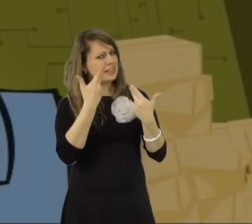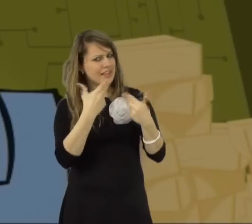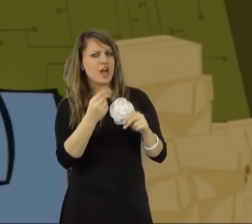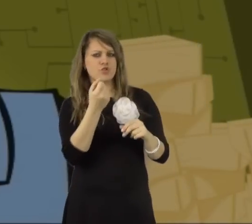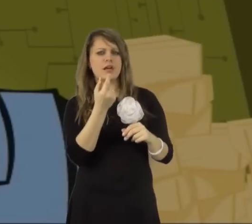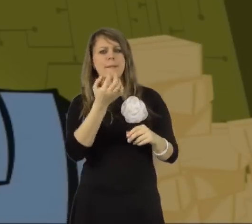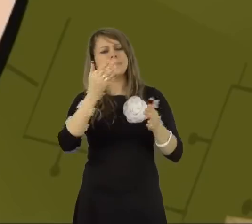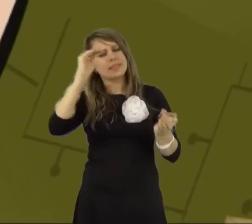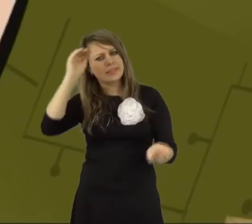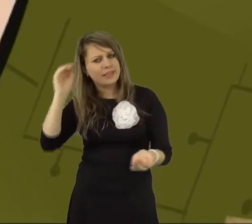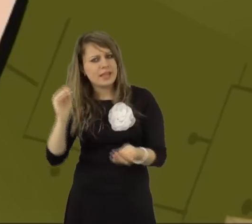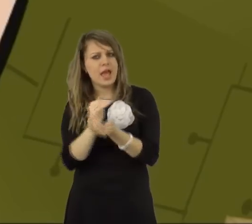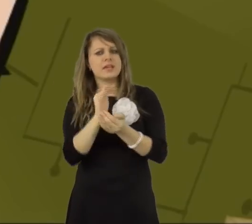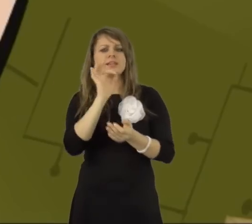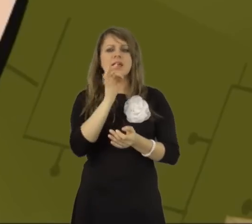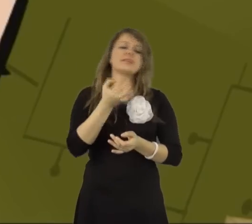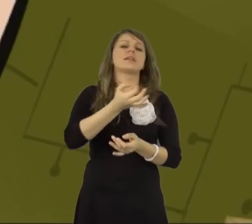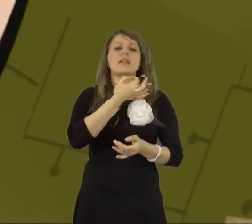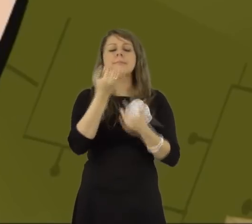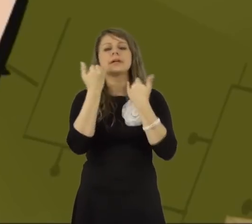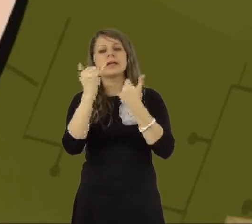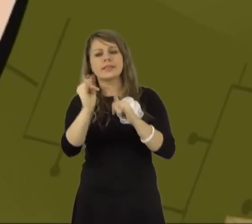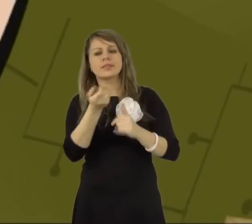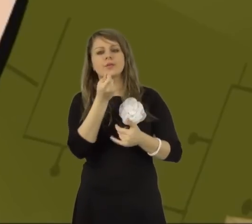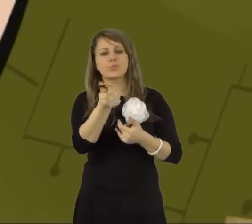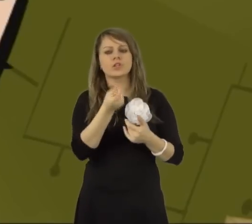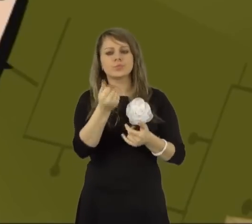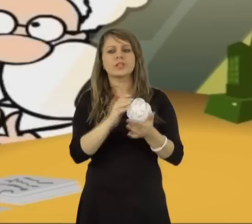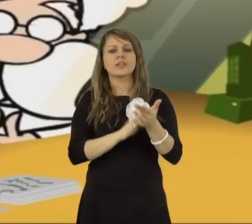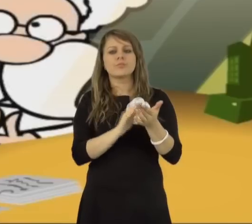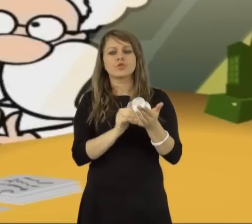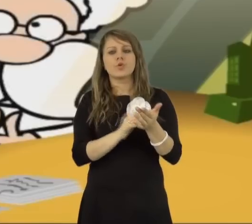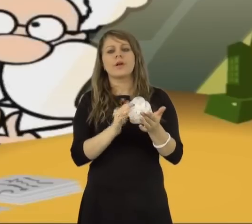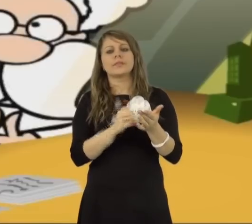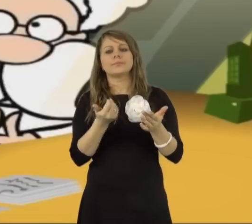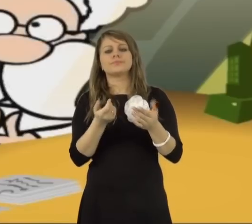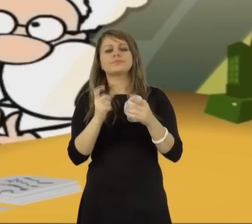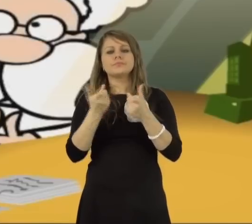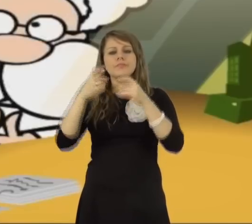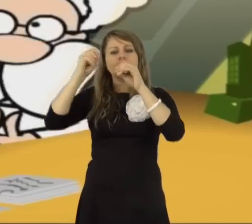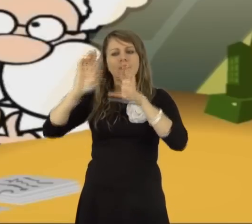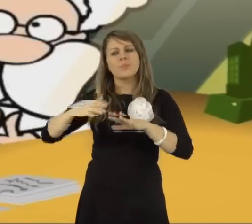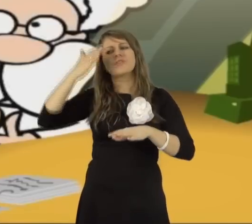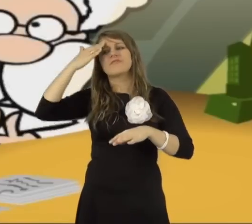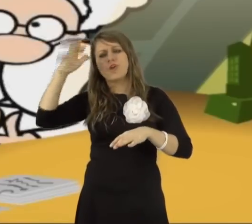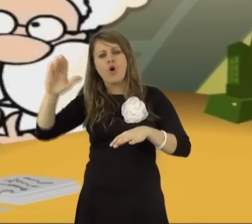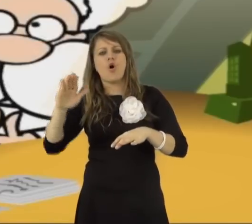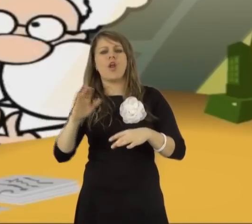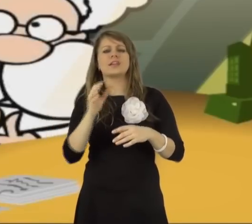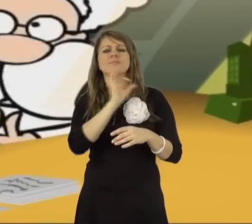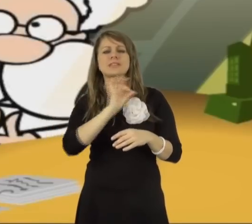systemy informatyczne, a więc zamiast informacji o płatnościach na papierze, ludzie, ale i sklepy, wolą